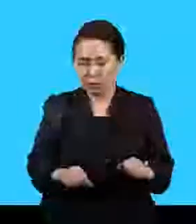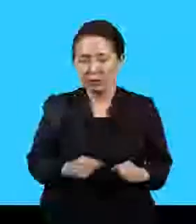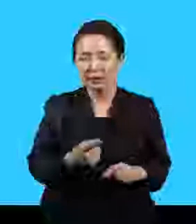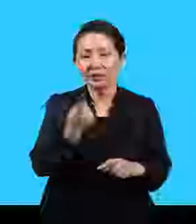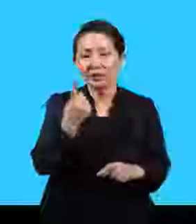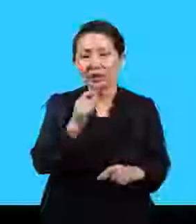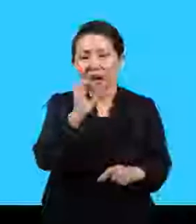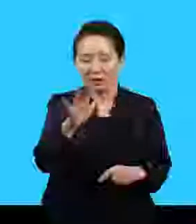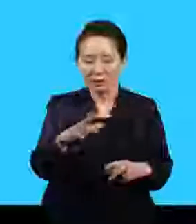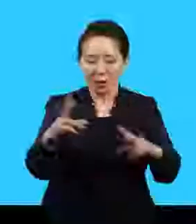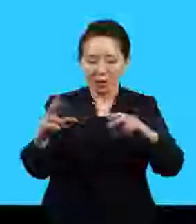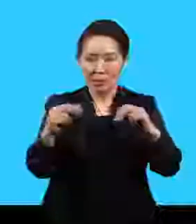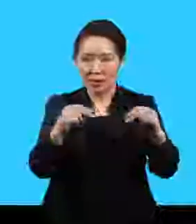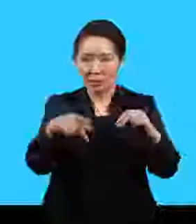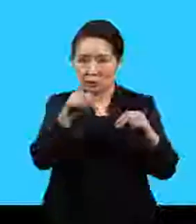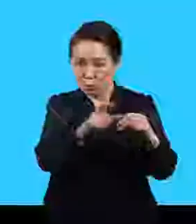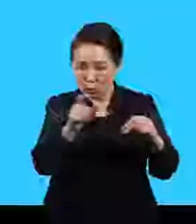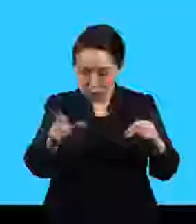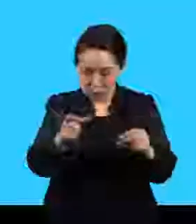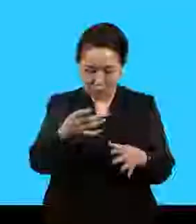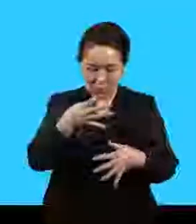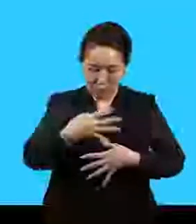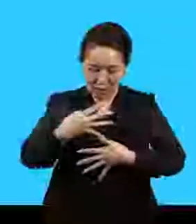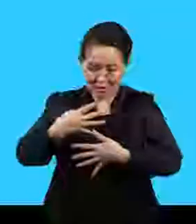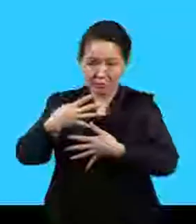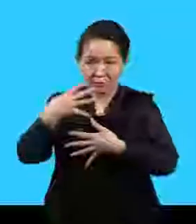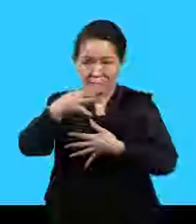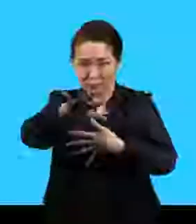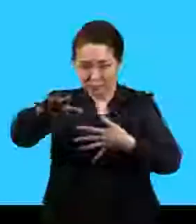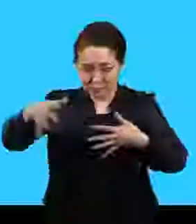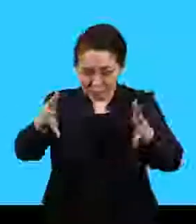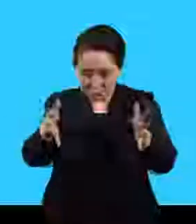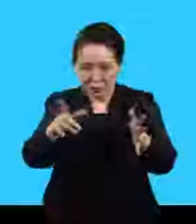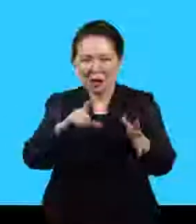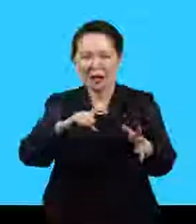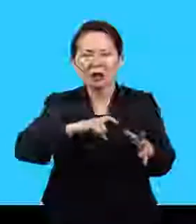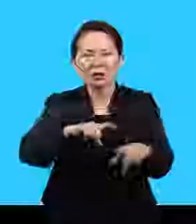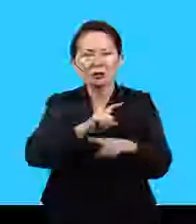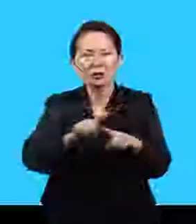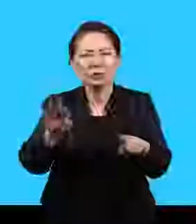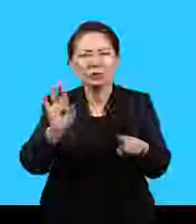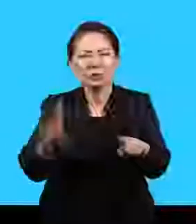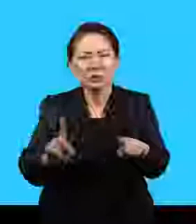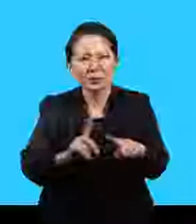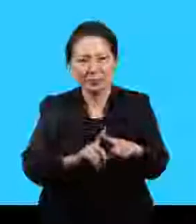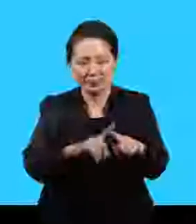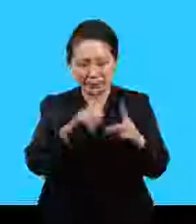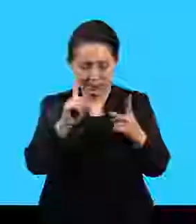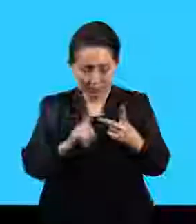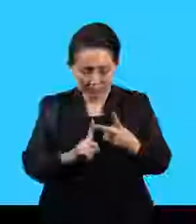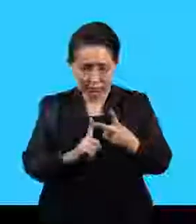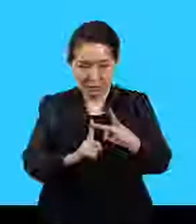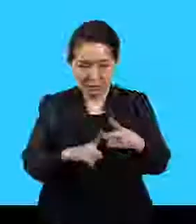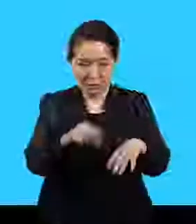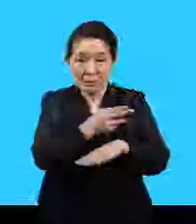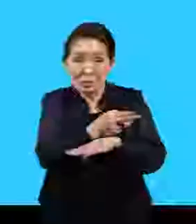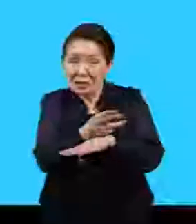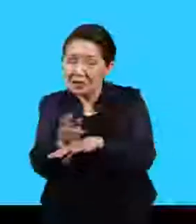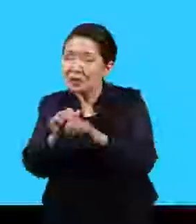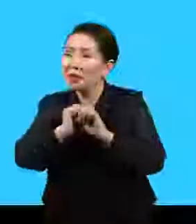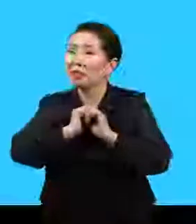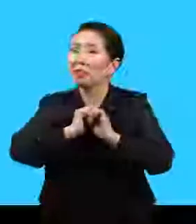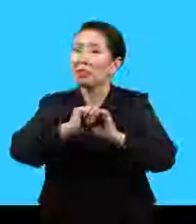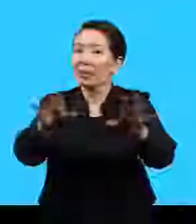асуулт: маргалдсан хүмүүс оршин суугчдын ямар эрхийг зөрчиж байна вэ? Хоёрдугаар асуулт: өөрийнх нь бичлэгийг нийтэд